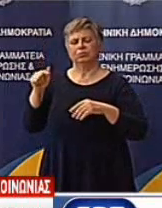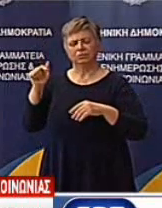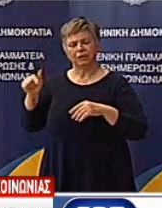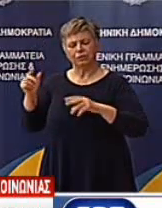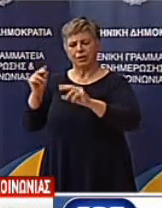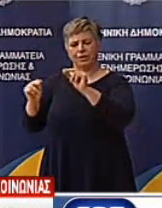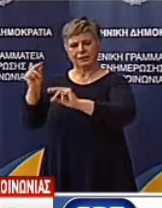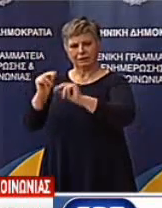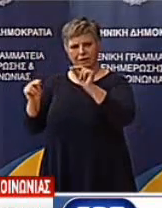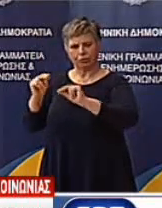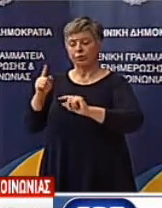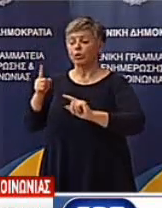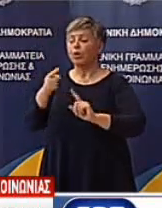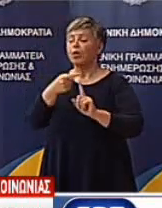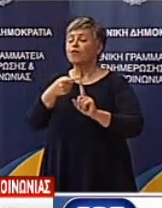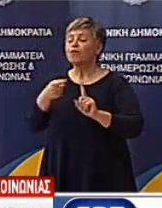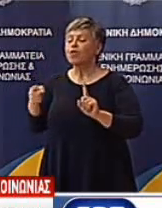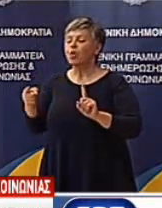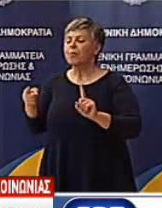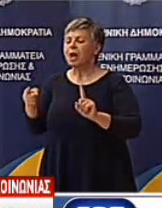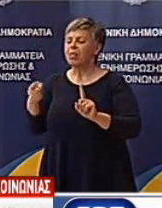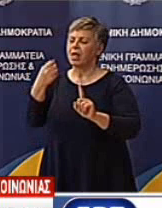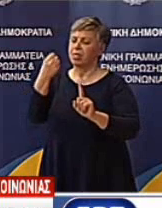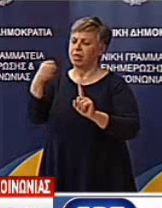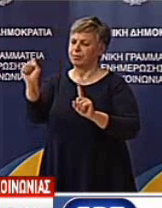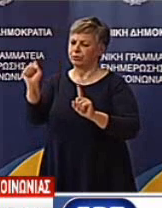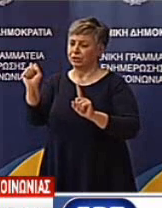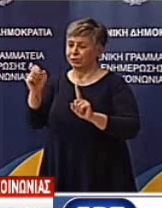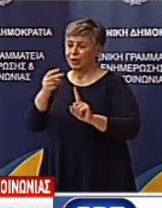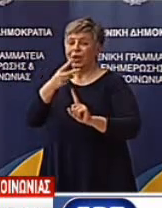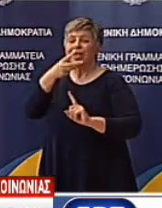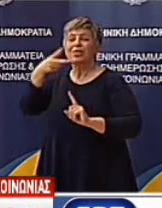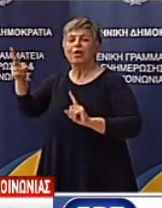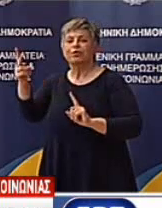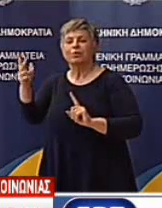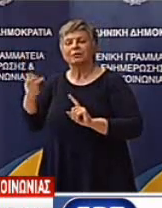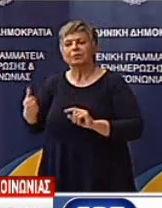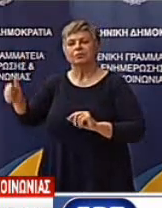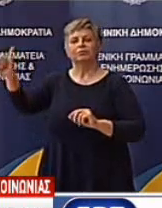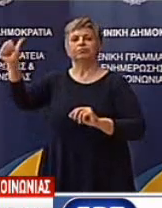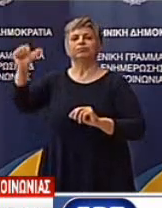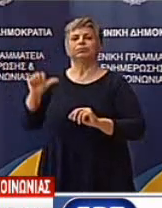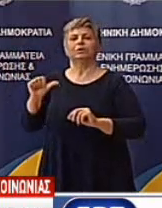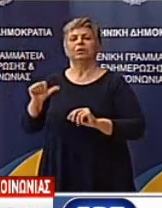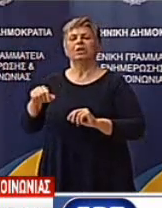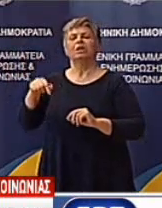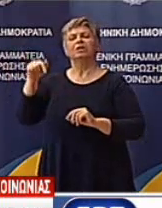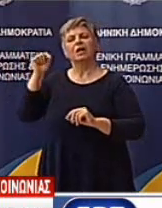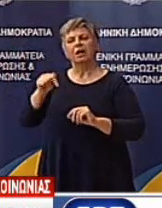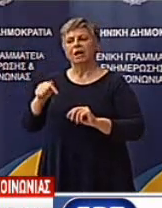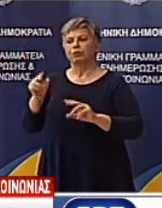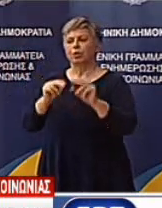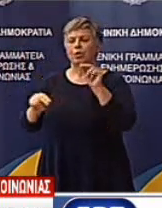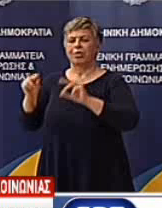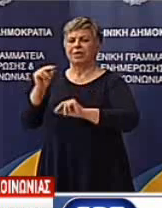θα επανέλθουν για δύο εβδομάδες, όπου και ο στόχος είναι να τελειώσει η διαδικασία. Δηλαδή όλο αυτό να αφορά